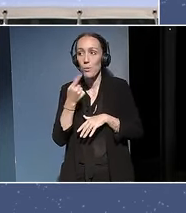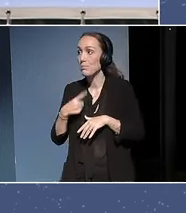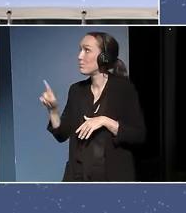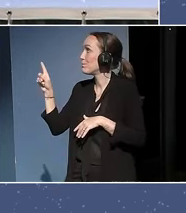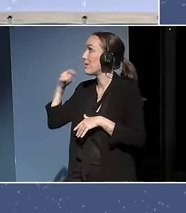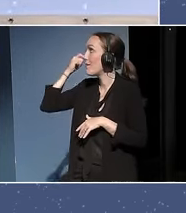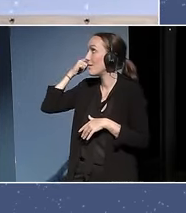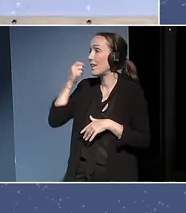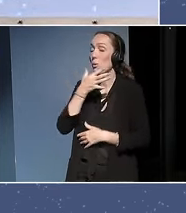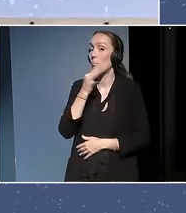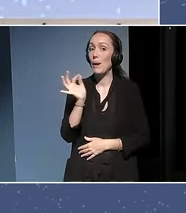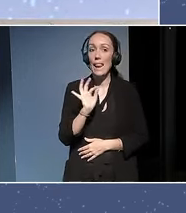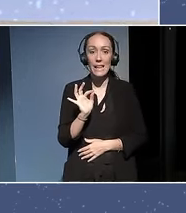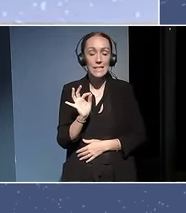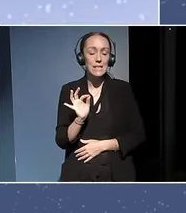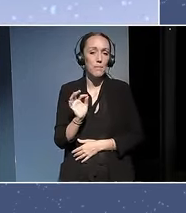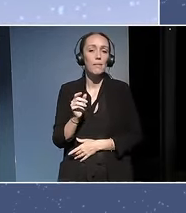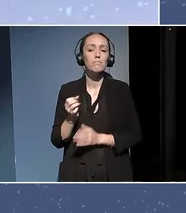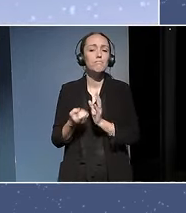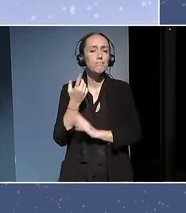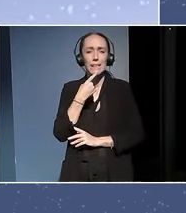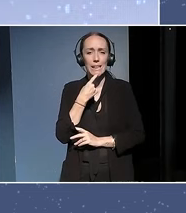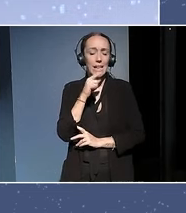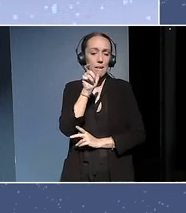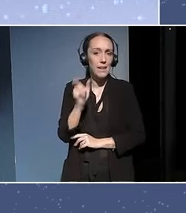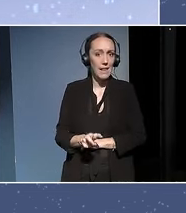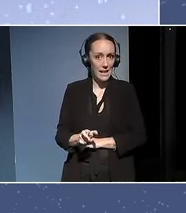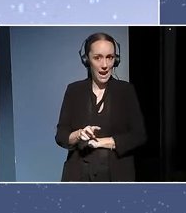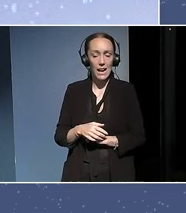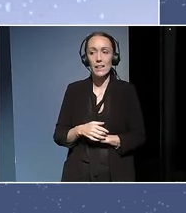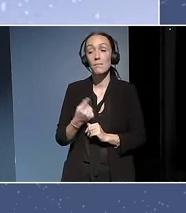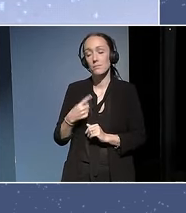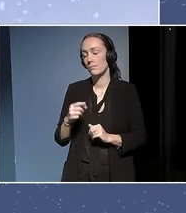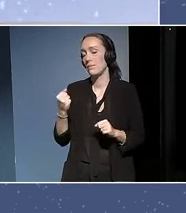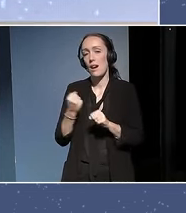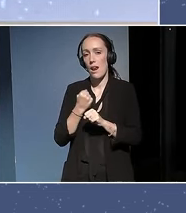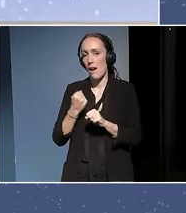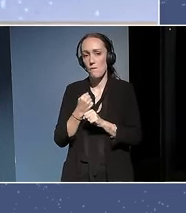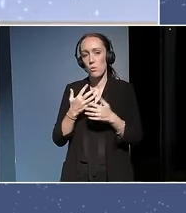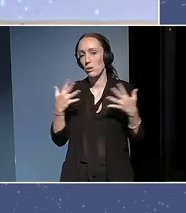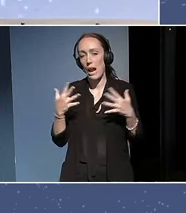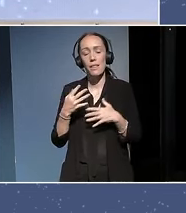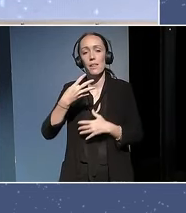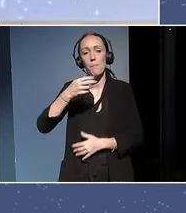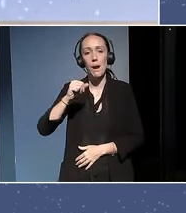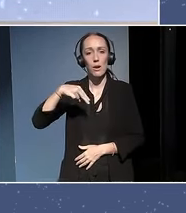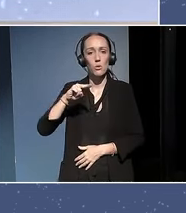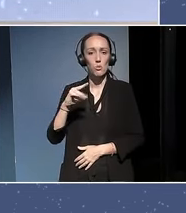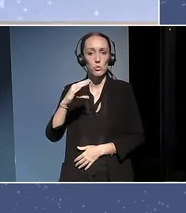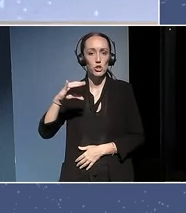prodotta sempre da paleo artisti italiani eh Un grosso lavoro qui di Fabio Manucci Fabi